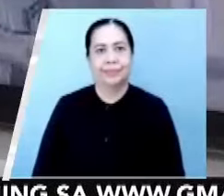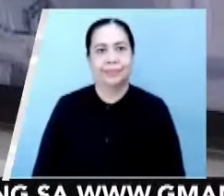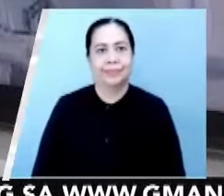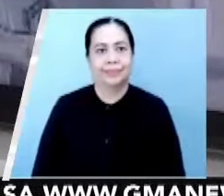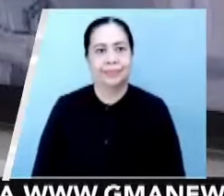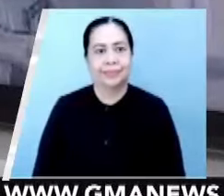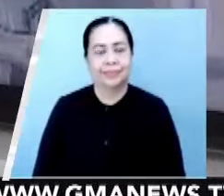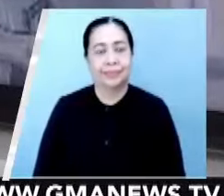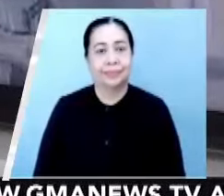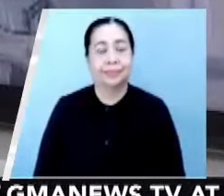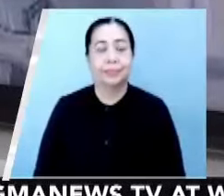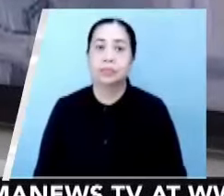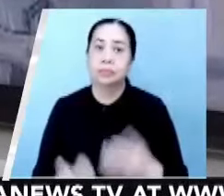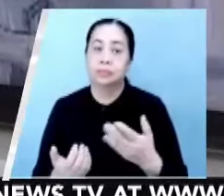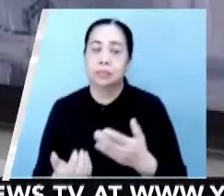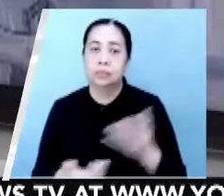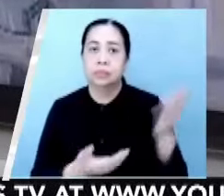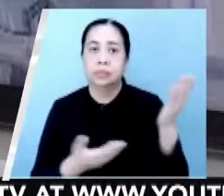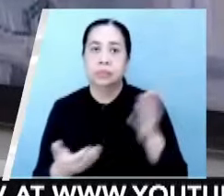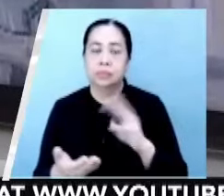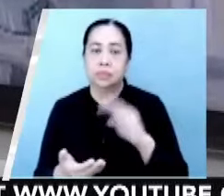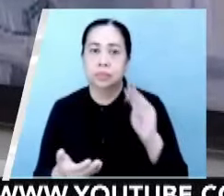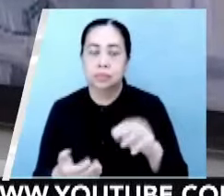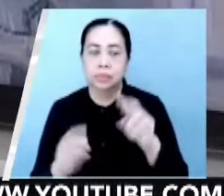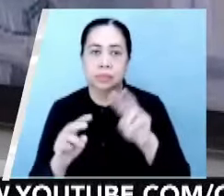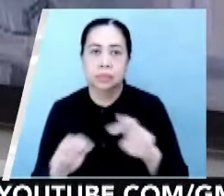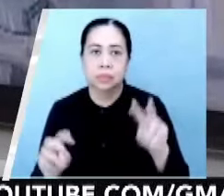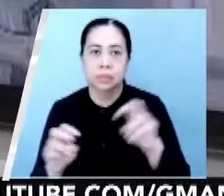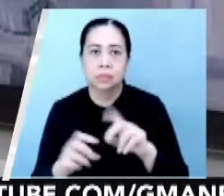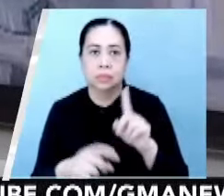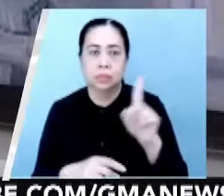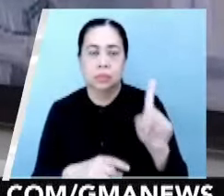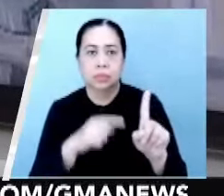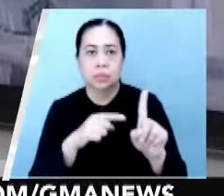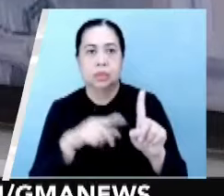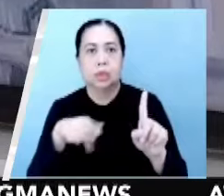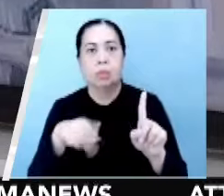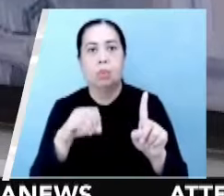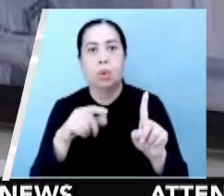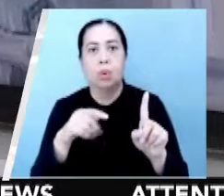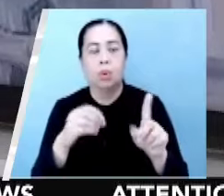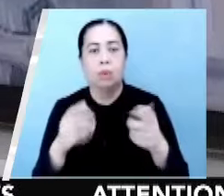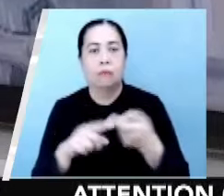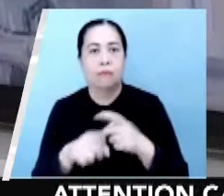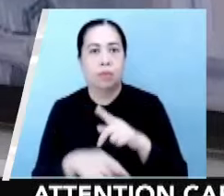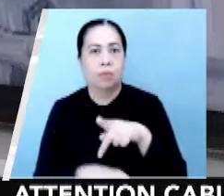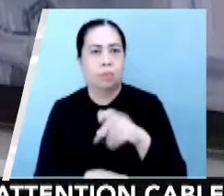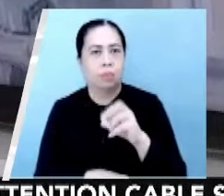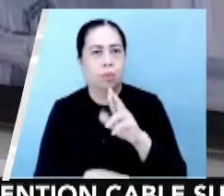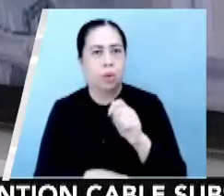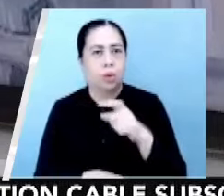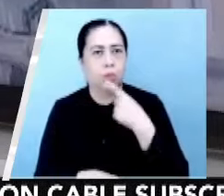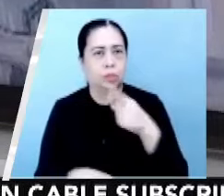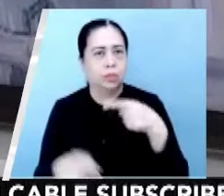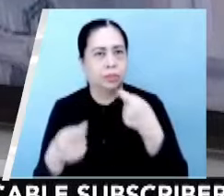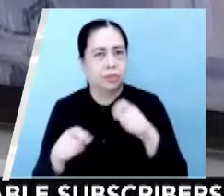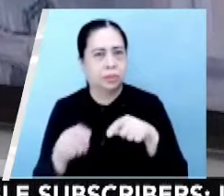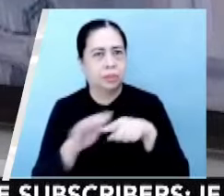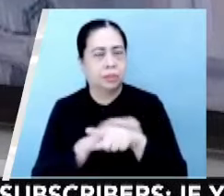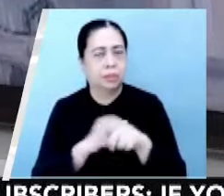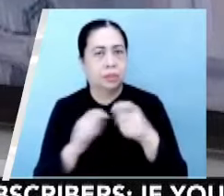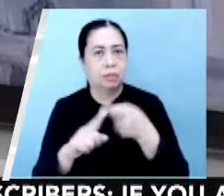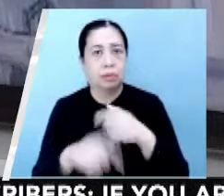dadalhin na sa Metro Manila para maimbistigahan ang isang tauhan ng Pogo sa porak na nagtangka um manong lumabas ang bansa mula sa Davao